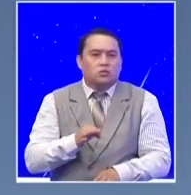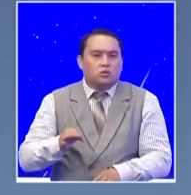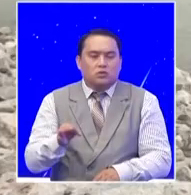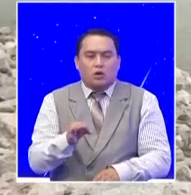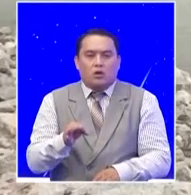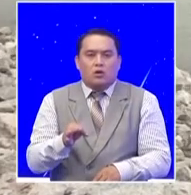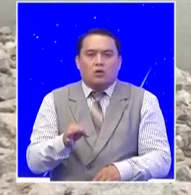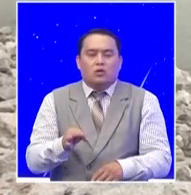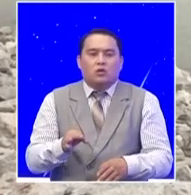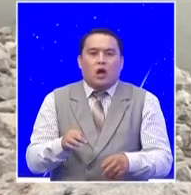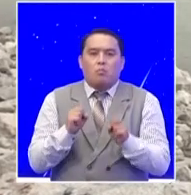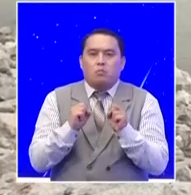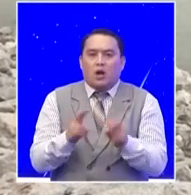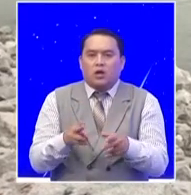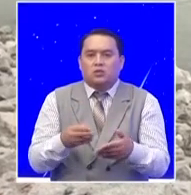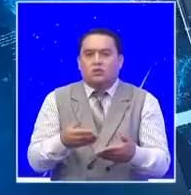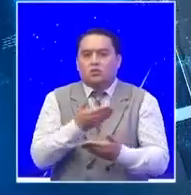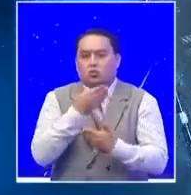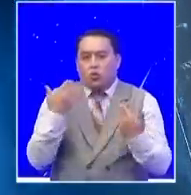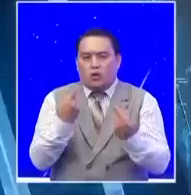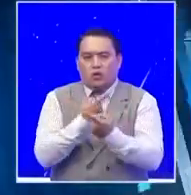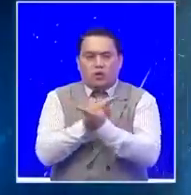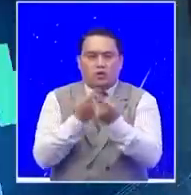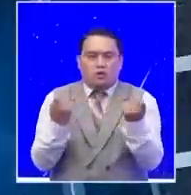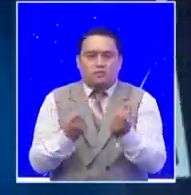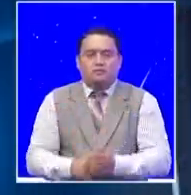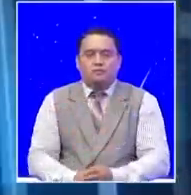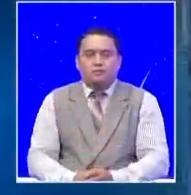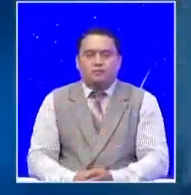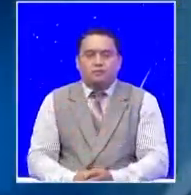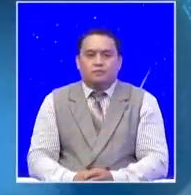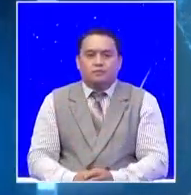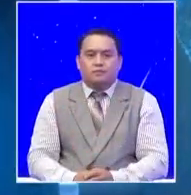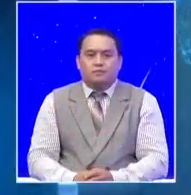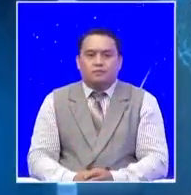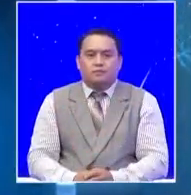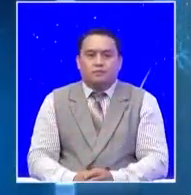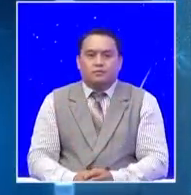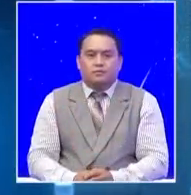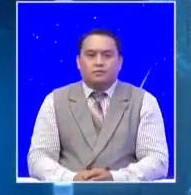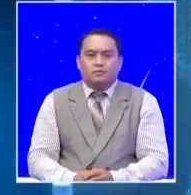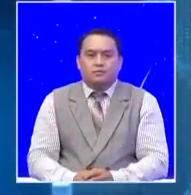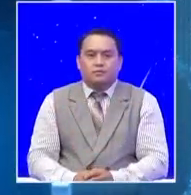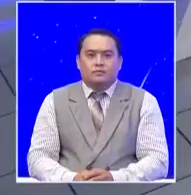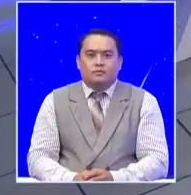мен инфрақұрылымға қауіп төндірмейтінін айтады. Медет Жұмабай, Дамир Анитов, Жетісу телеарнасы.